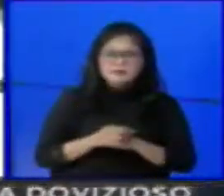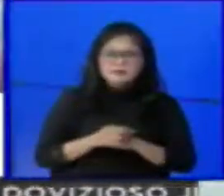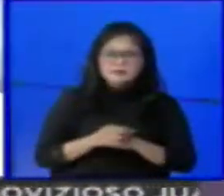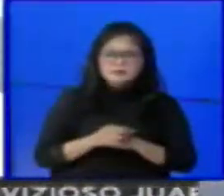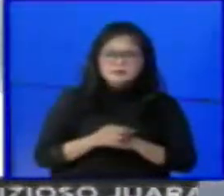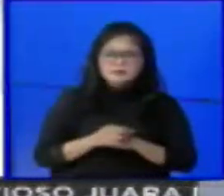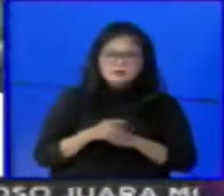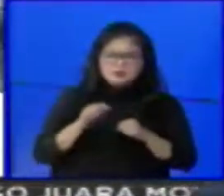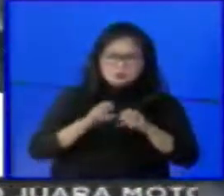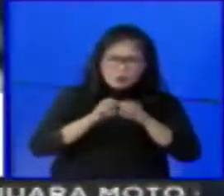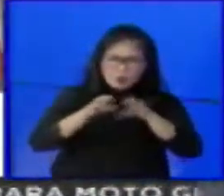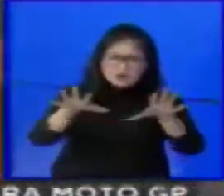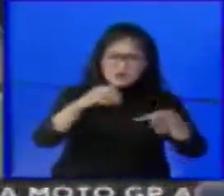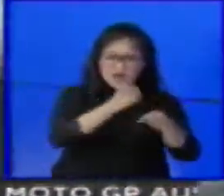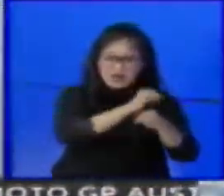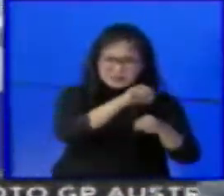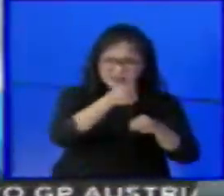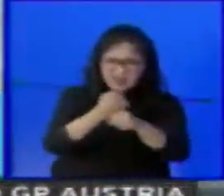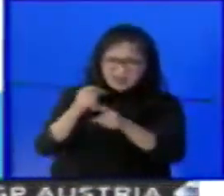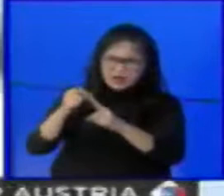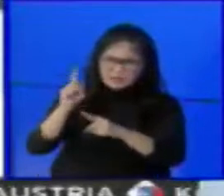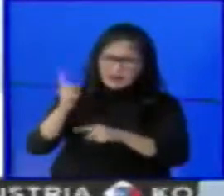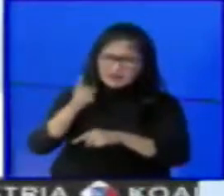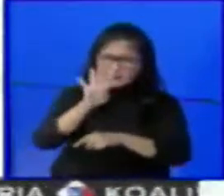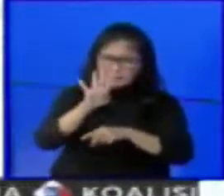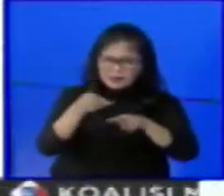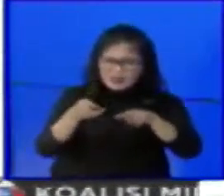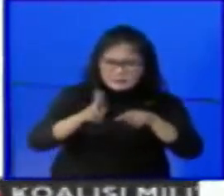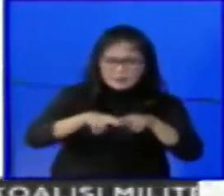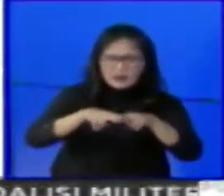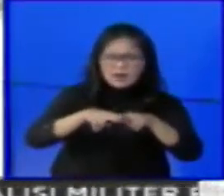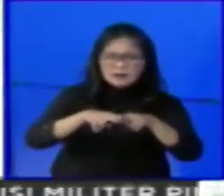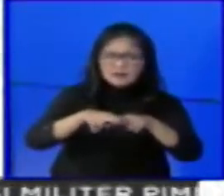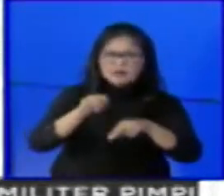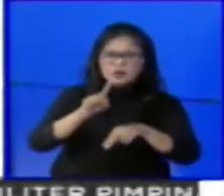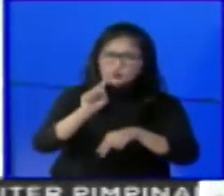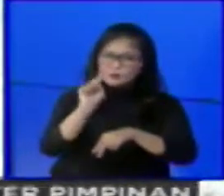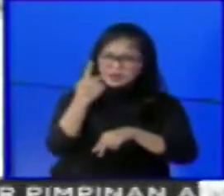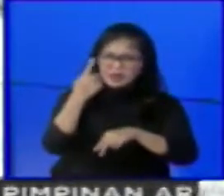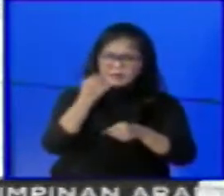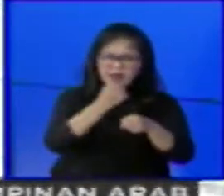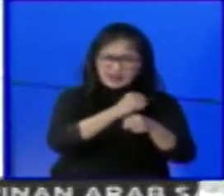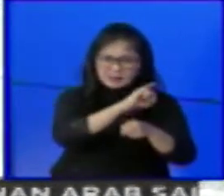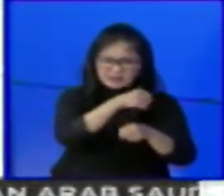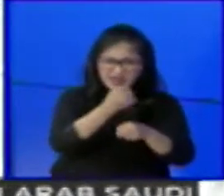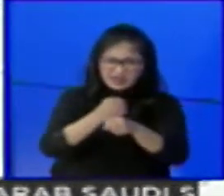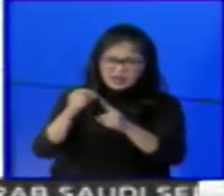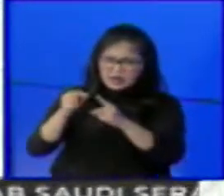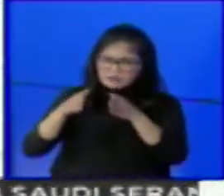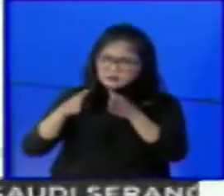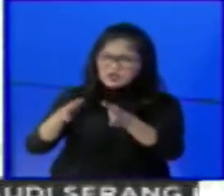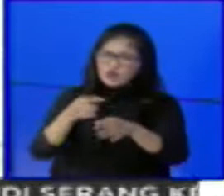Dalam perluasan ganjil genap ada 4 koridor tambahan. Koridor 1 ganjil genap di ruas jalan Sudirman MH